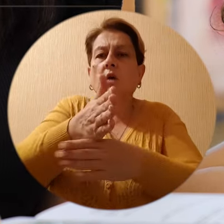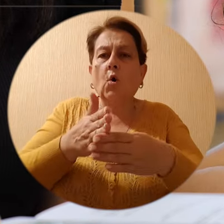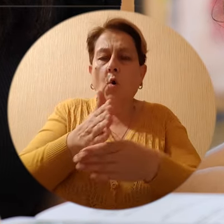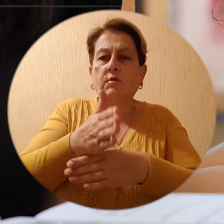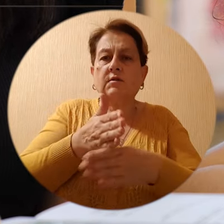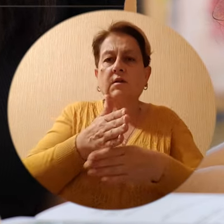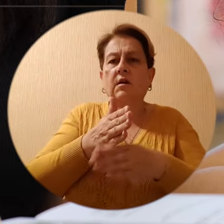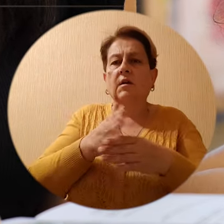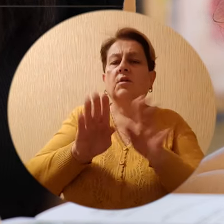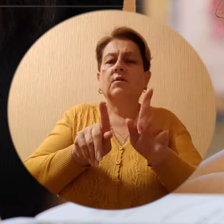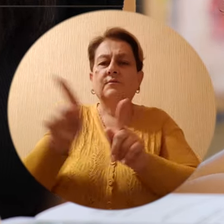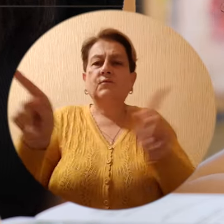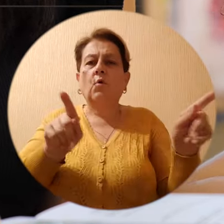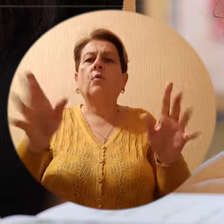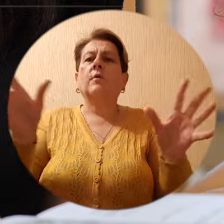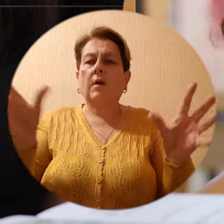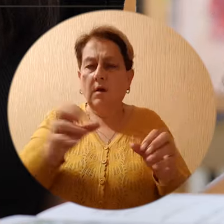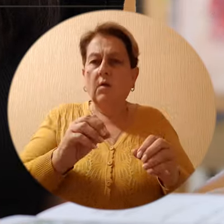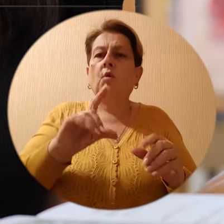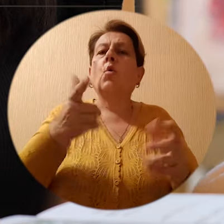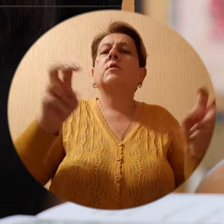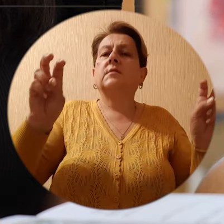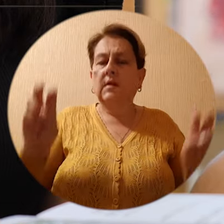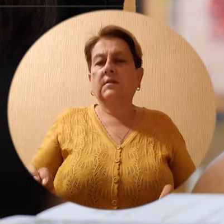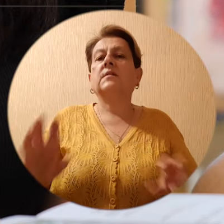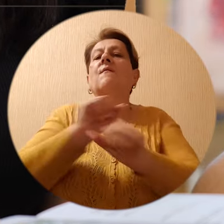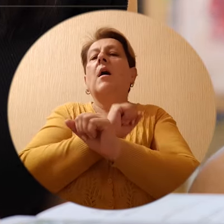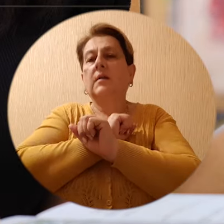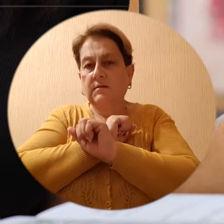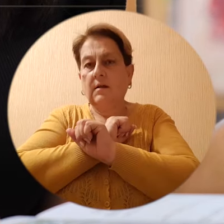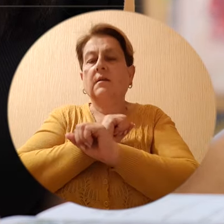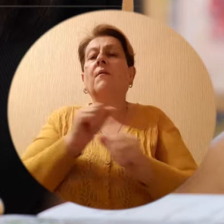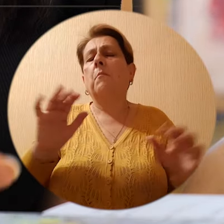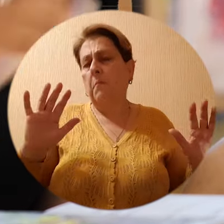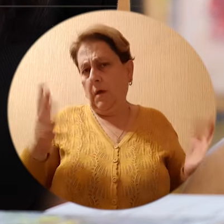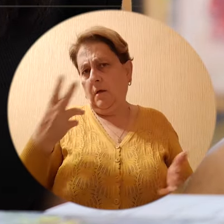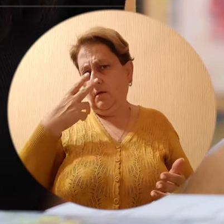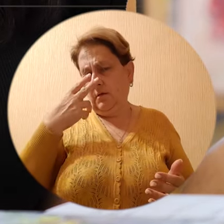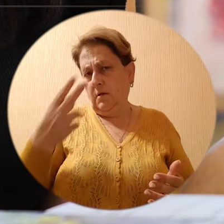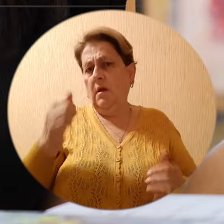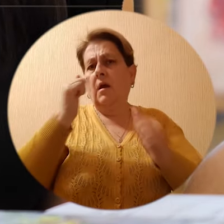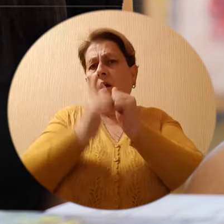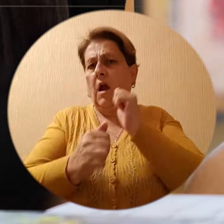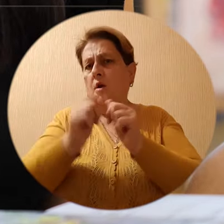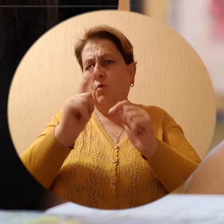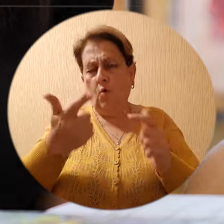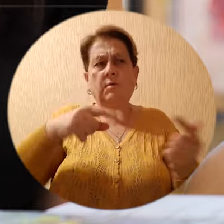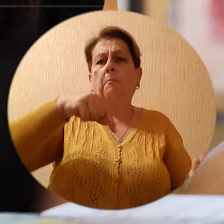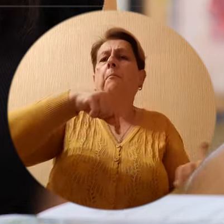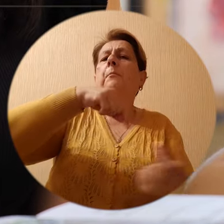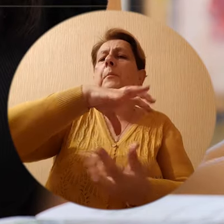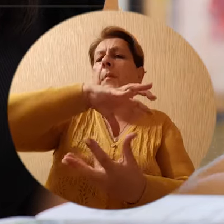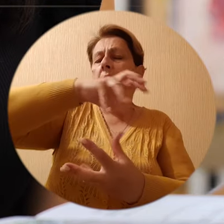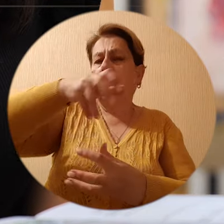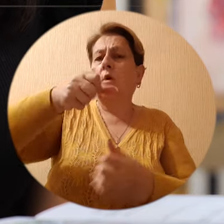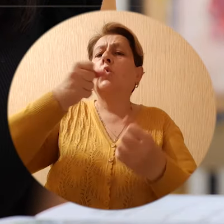սղոցեց, ճղոները արեց, նորից նստեց հանգստանալու։ Մեկ էլ տեսավ, քարը նորից տեղում